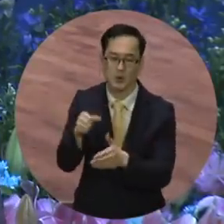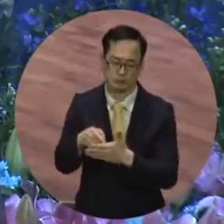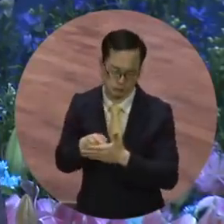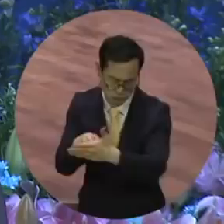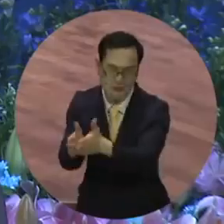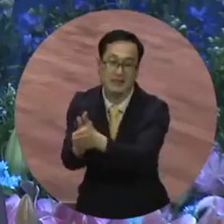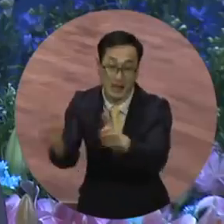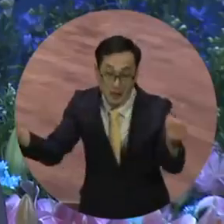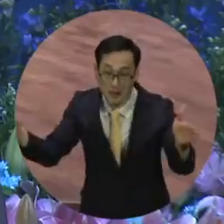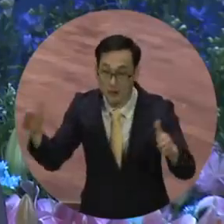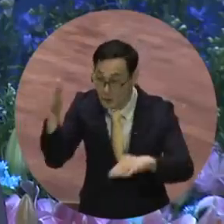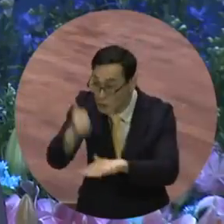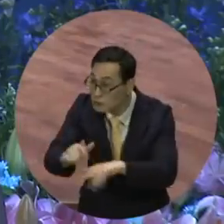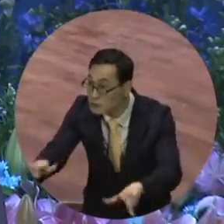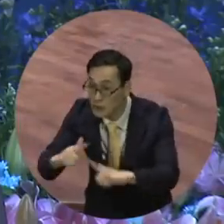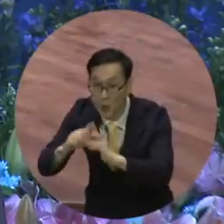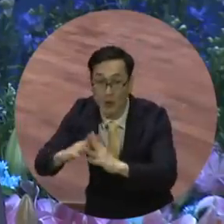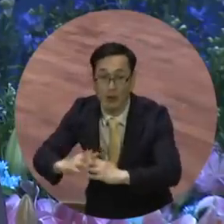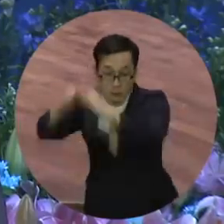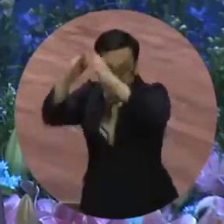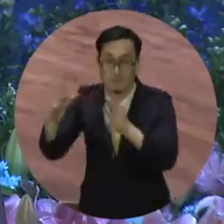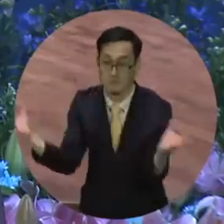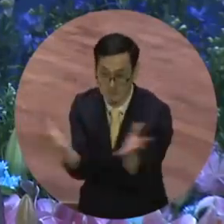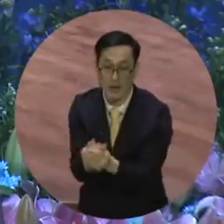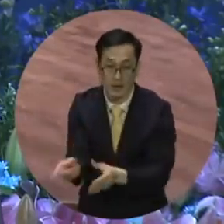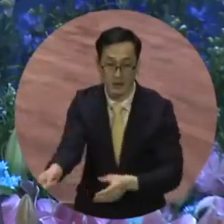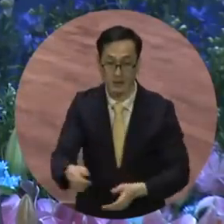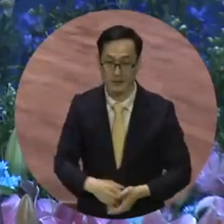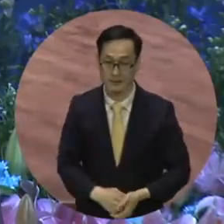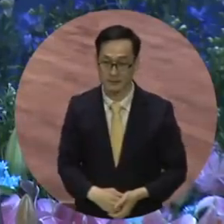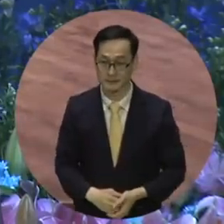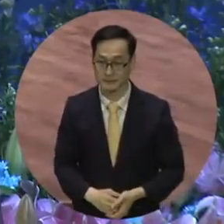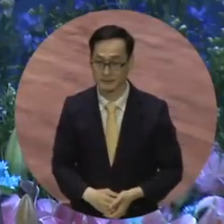하나님이 하셨어요. 그러면 계속 그렇게 나가야 돼요.